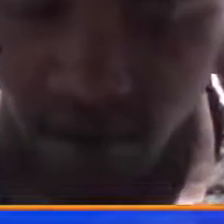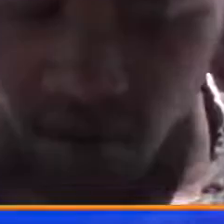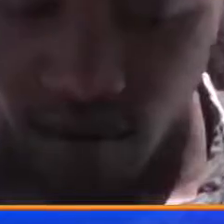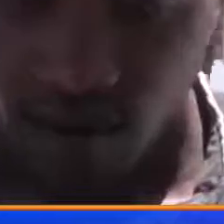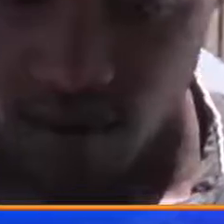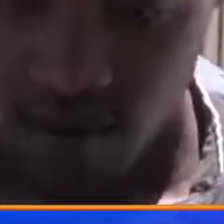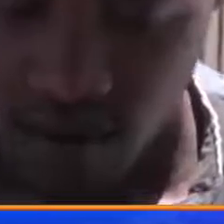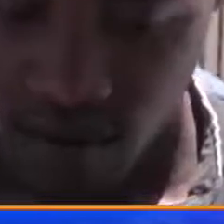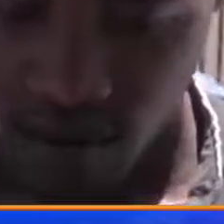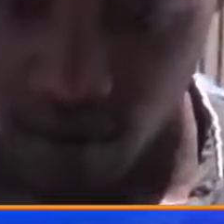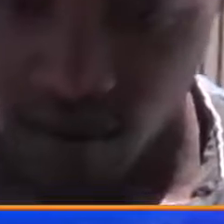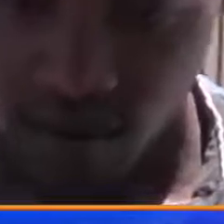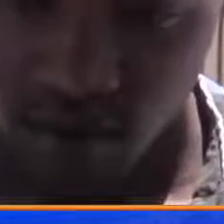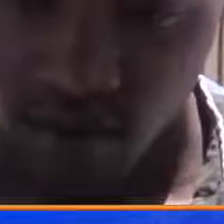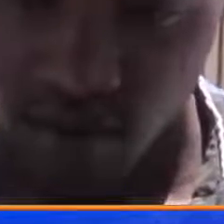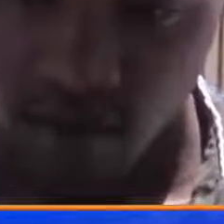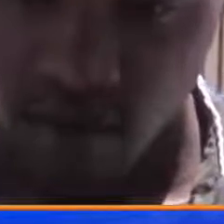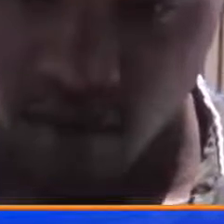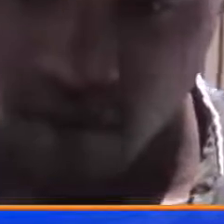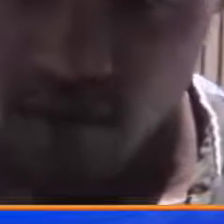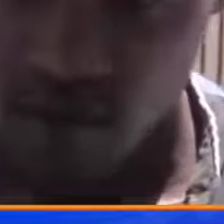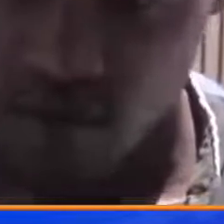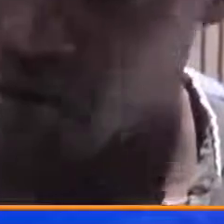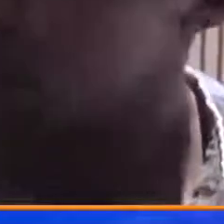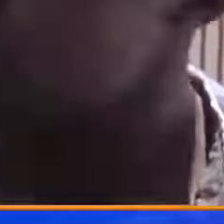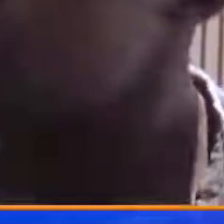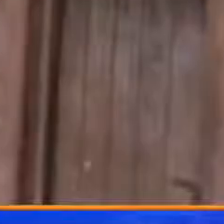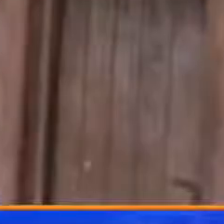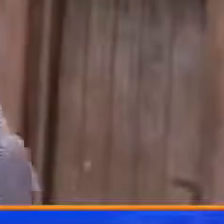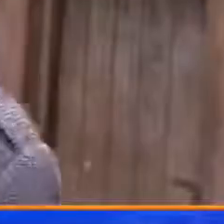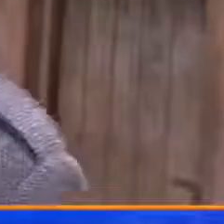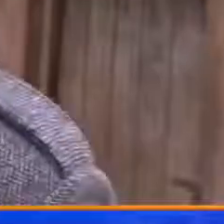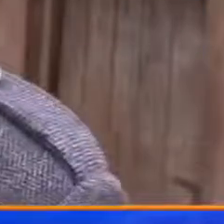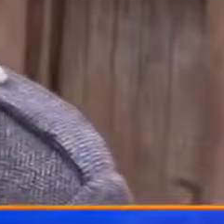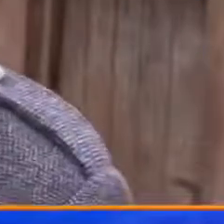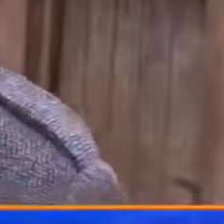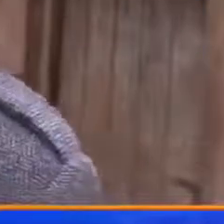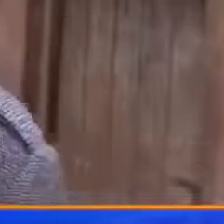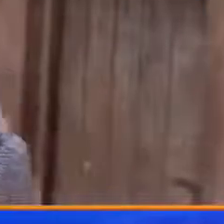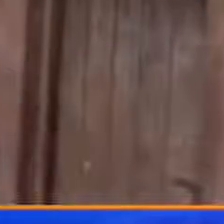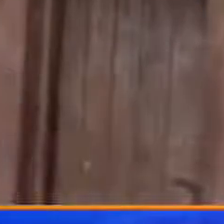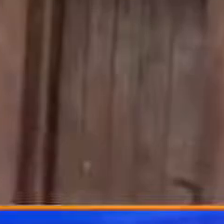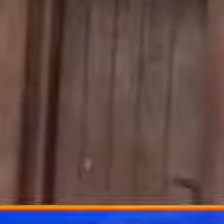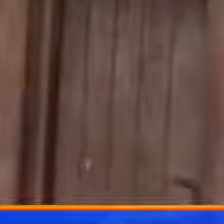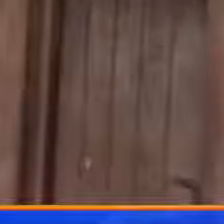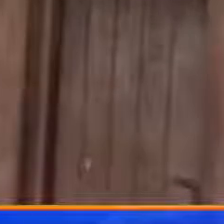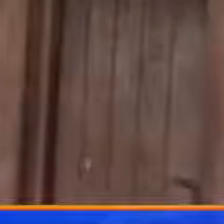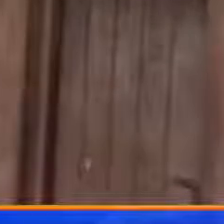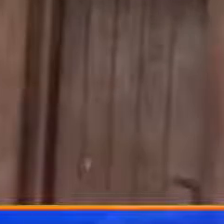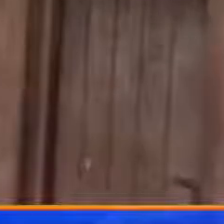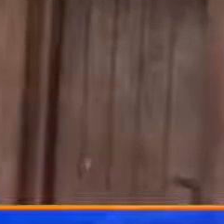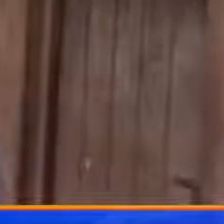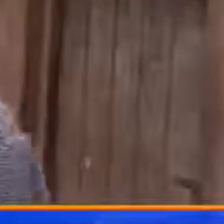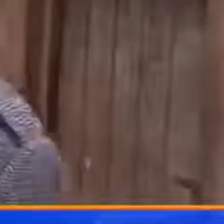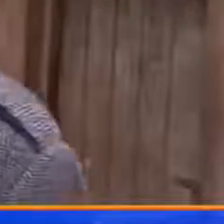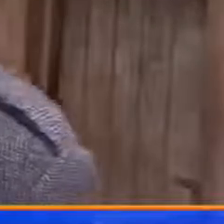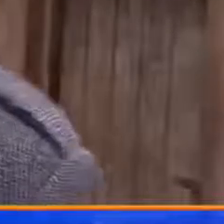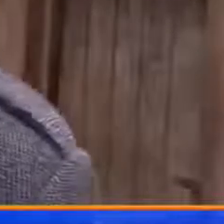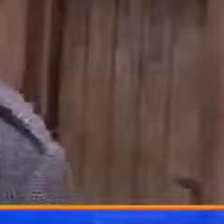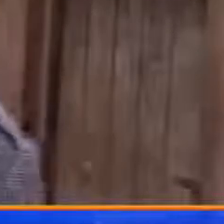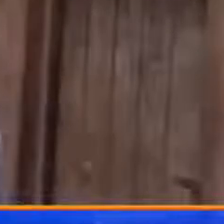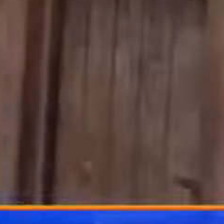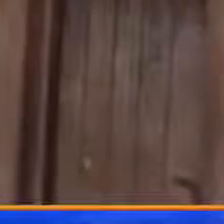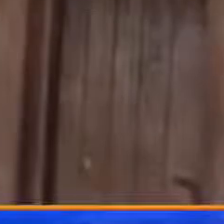were here, lakini hawa watu wa kupiga kula wajafika paka sahi. Some problems, shida kidogo,